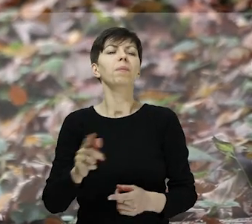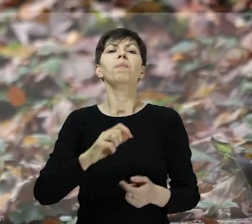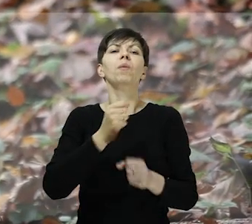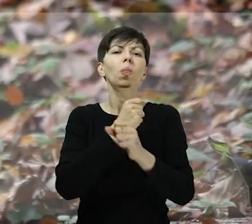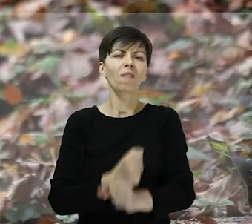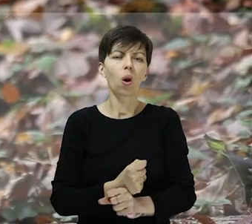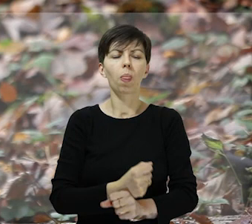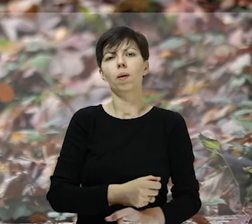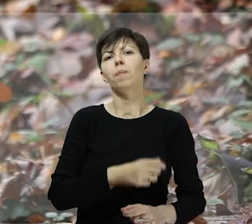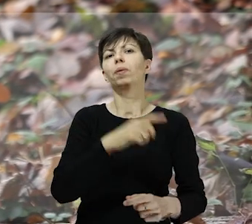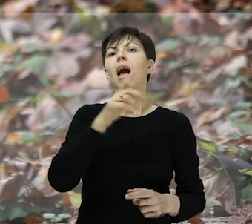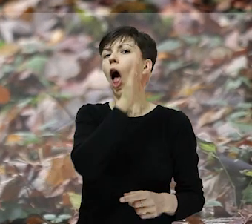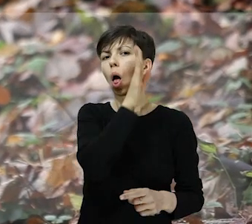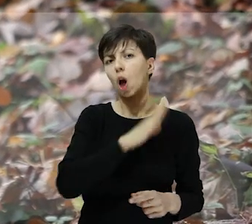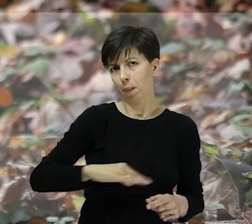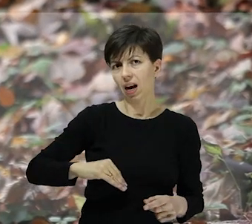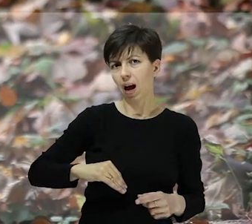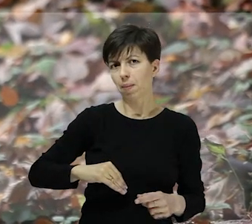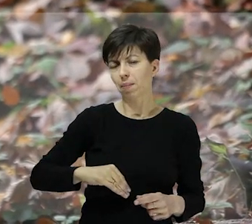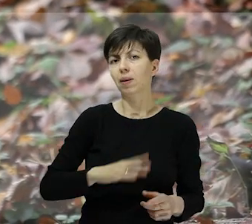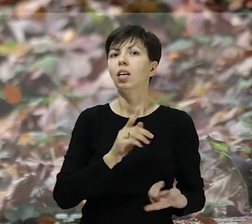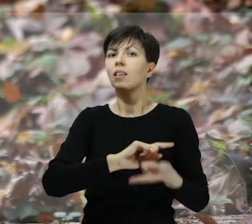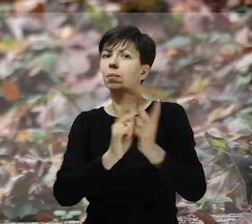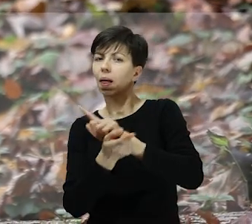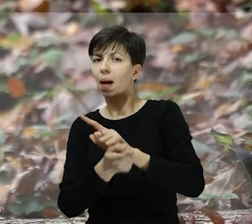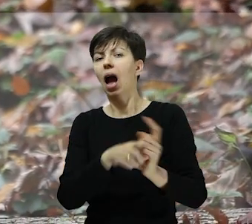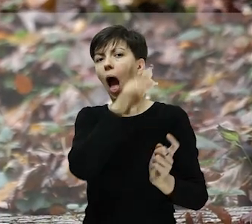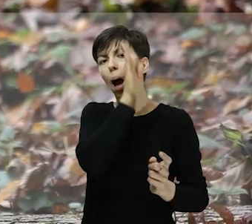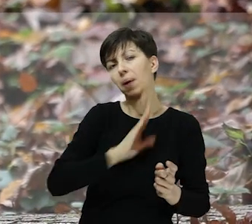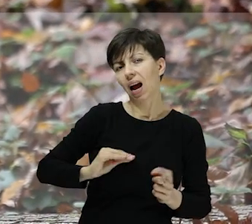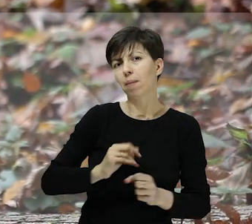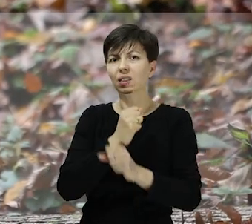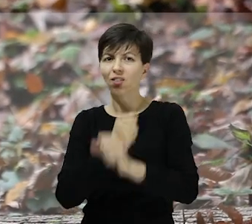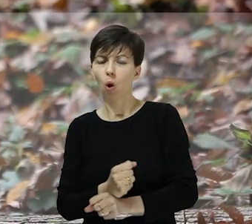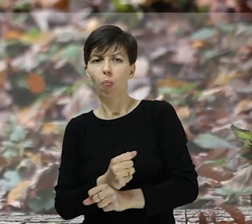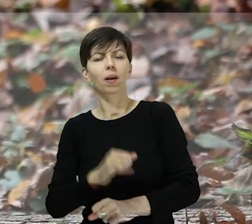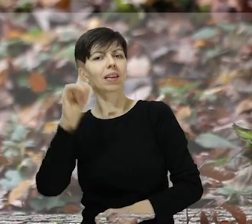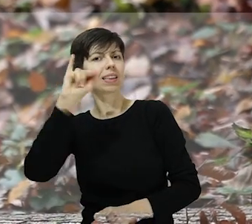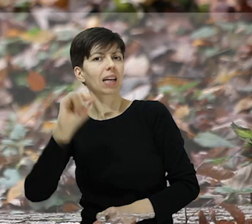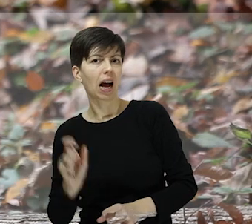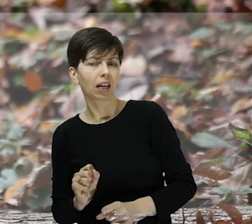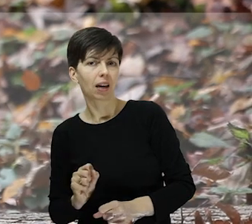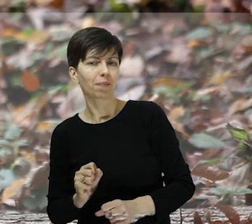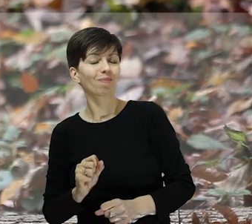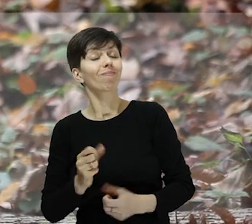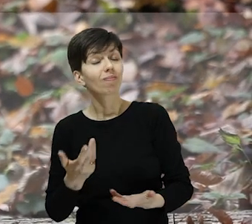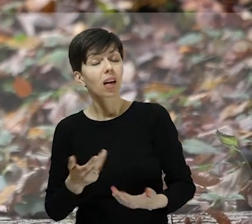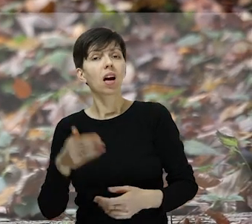odwrotnie. Izaak był totalnie zniewolony swoim tatą. I wtedy Pan Bóg musi ci